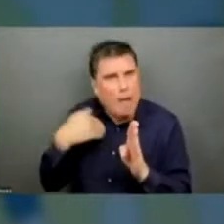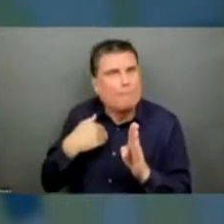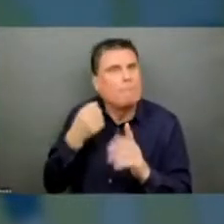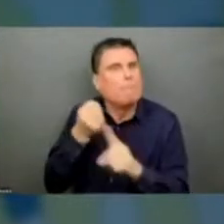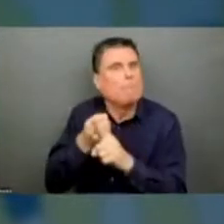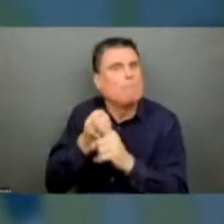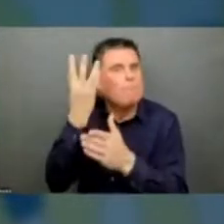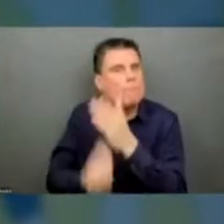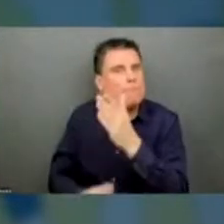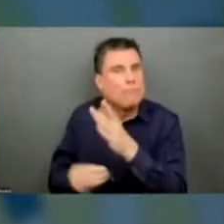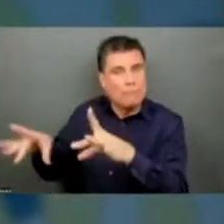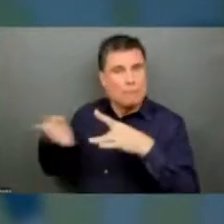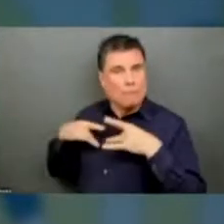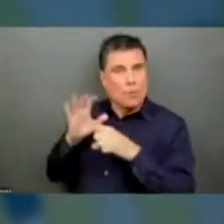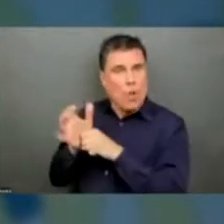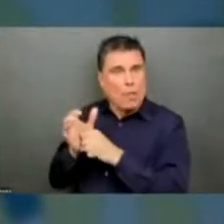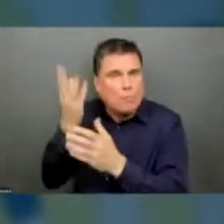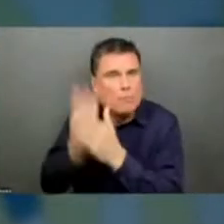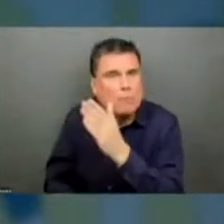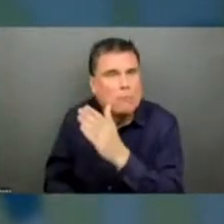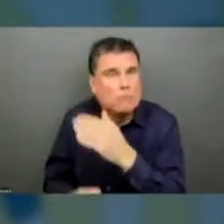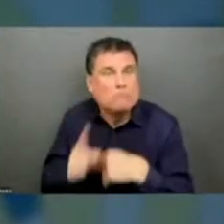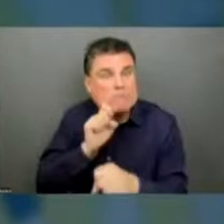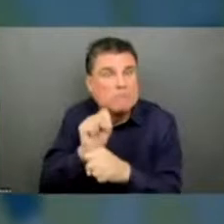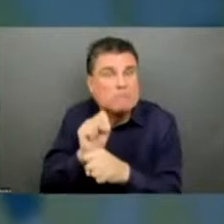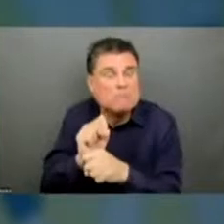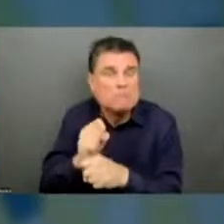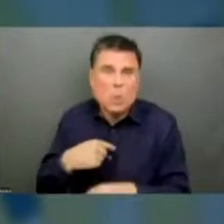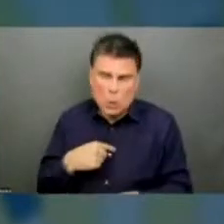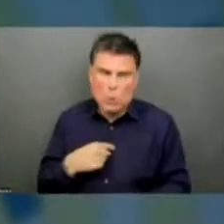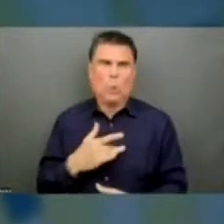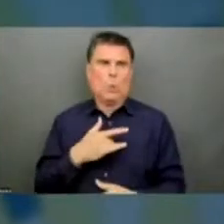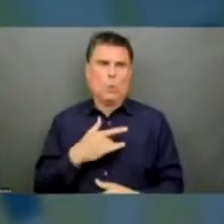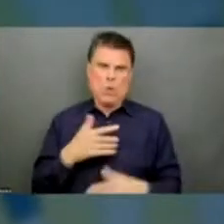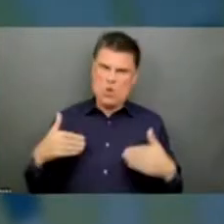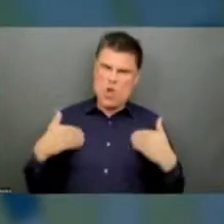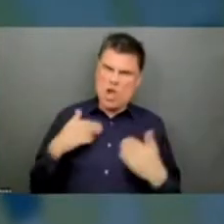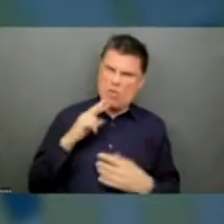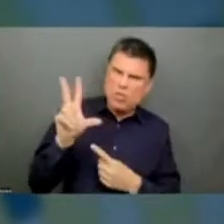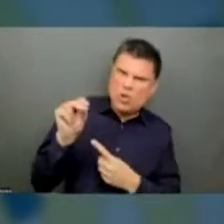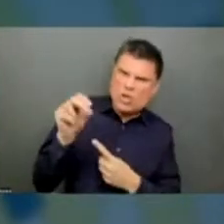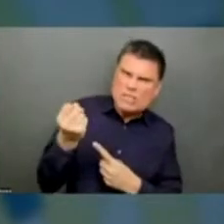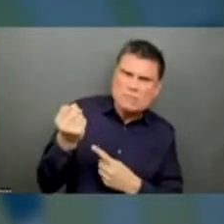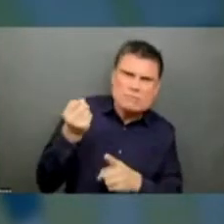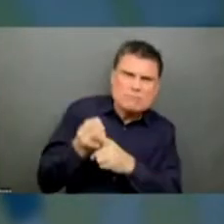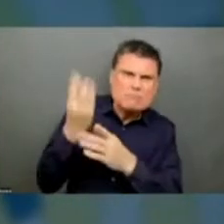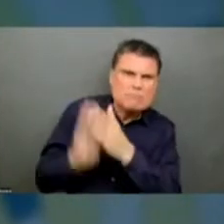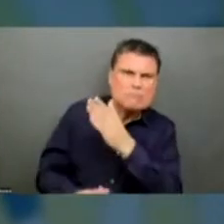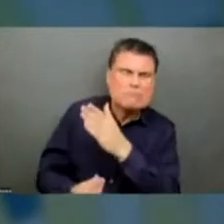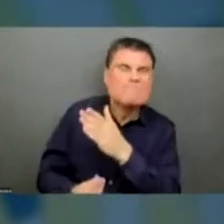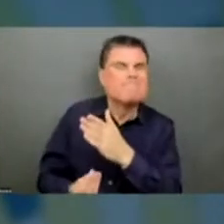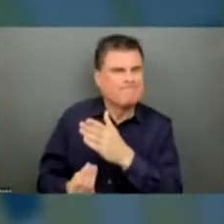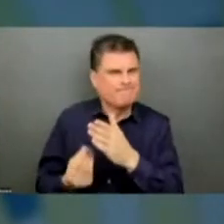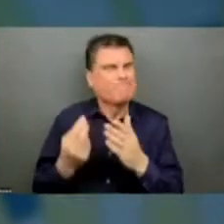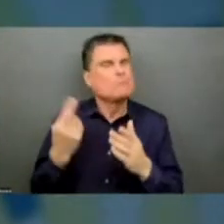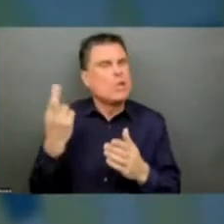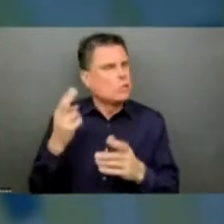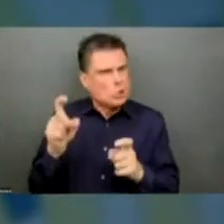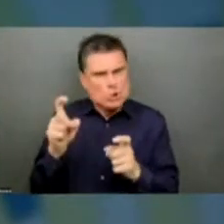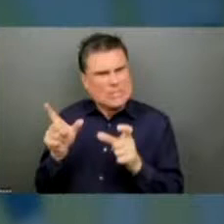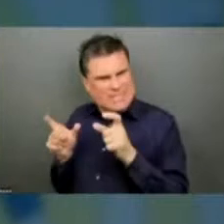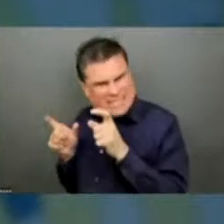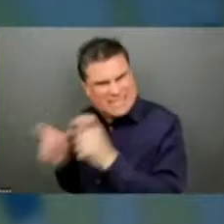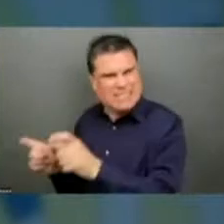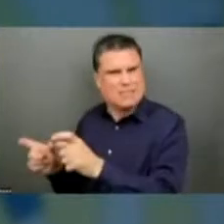a tragedy that we now know can be prevented. 这个就需要，因为现在都有疫苗了，所以都可以。 We've also